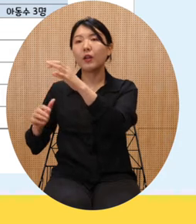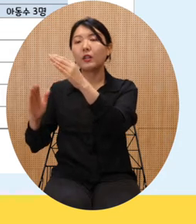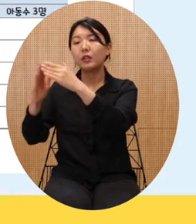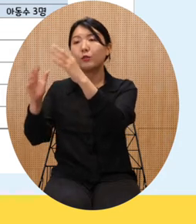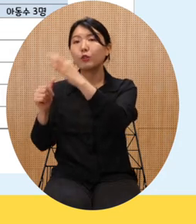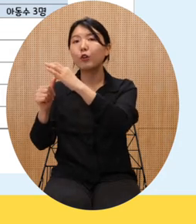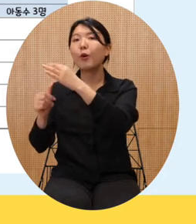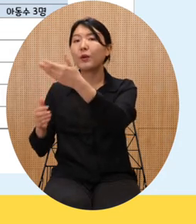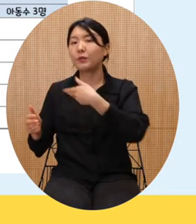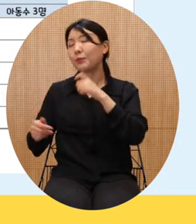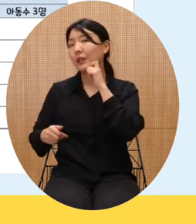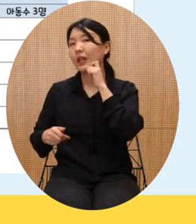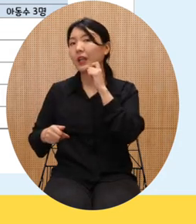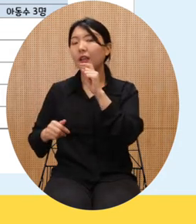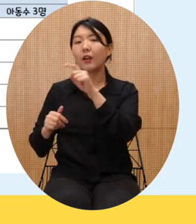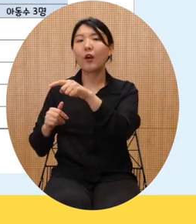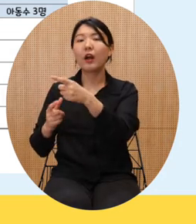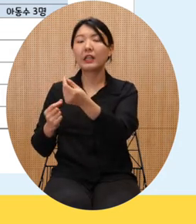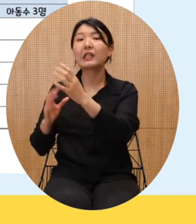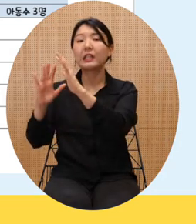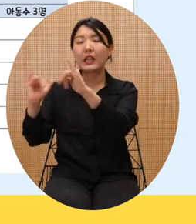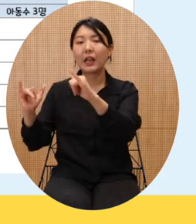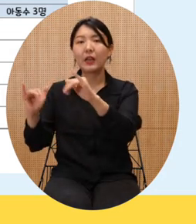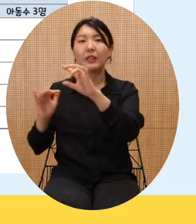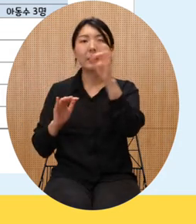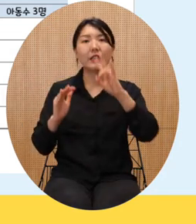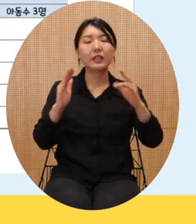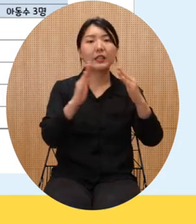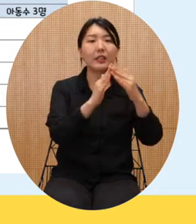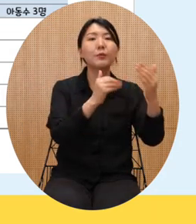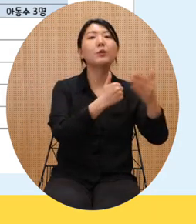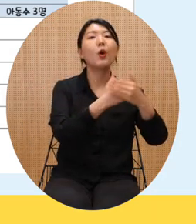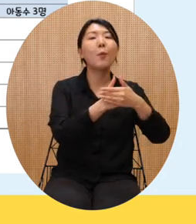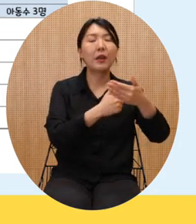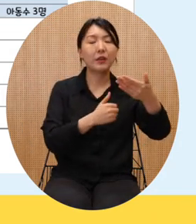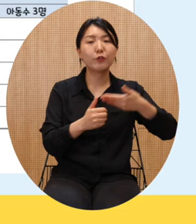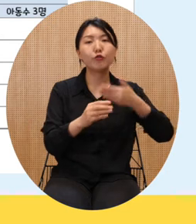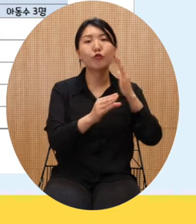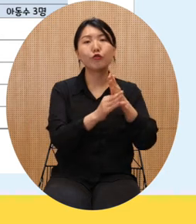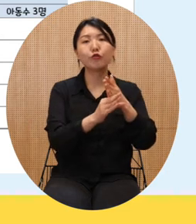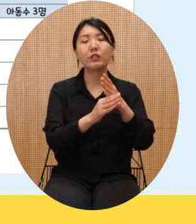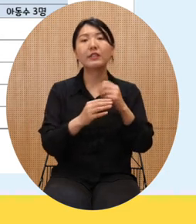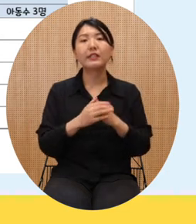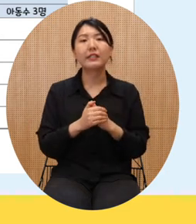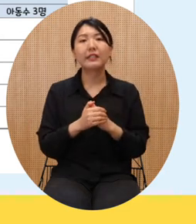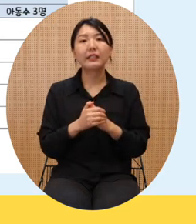이유로 또 주거급여 대상이 못 돼요. 그런 분들이 이 시흥형 주거비